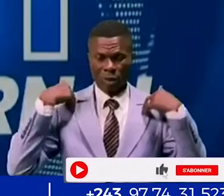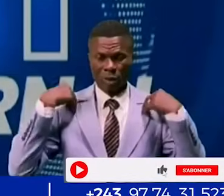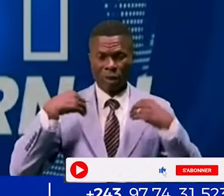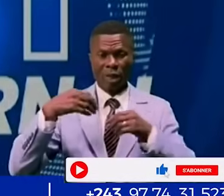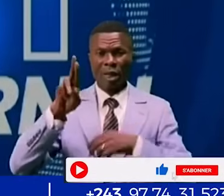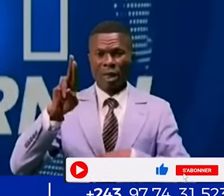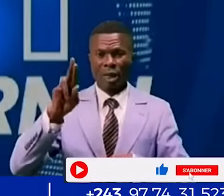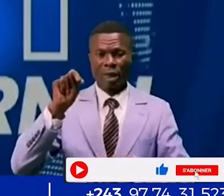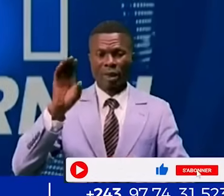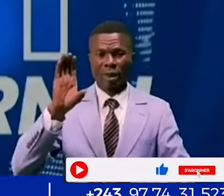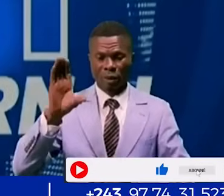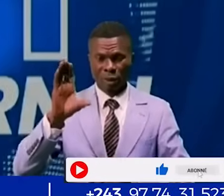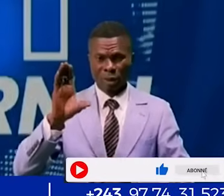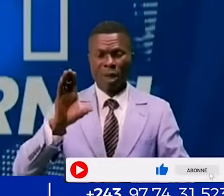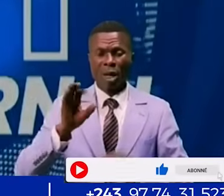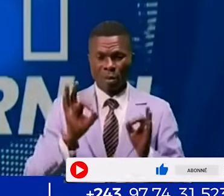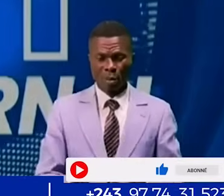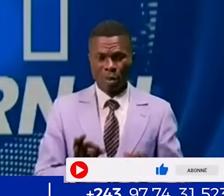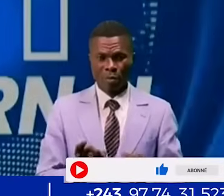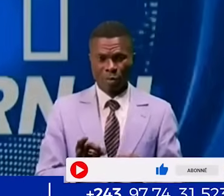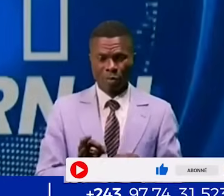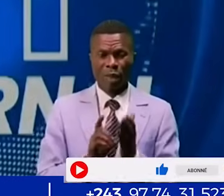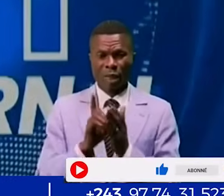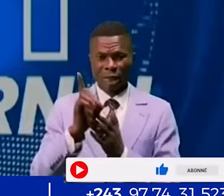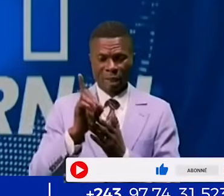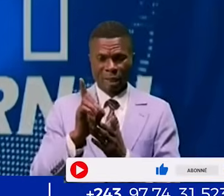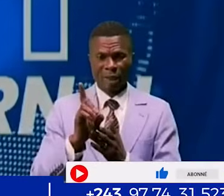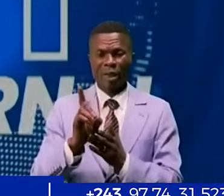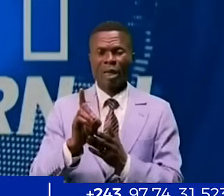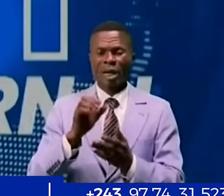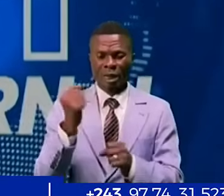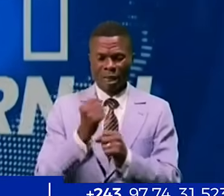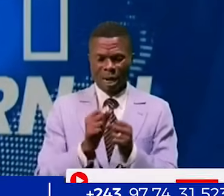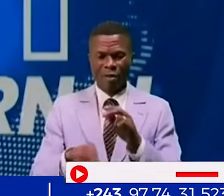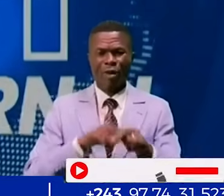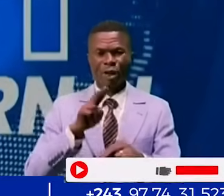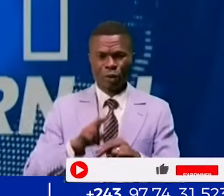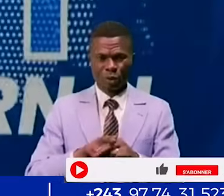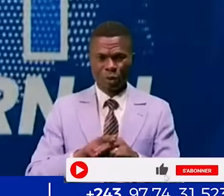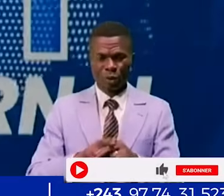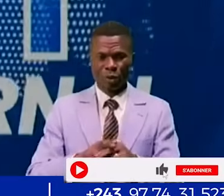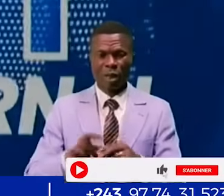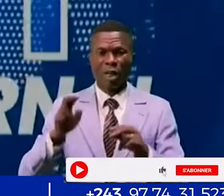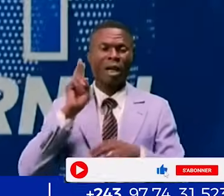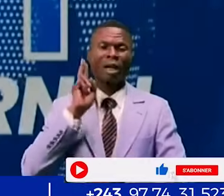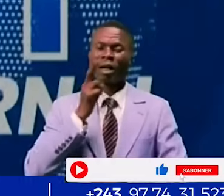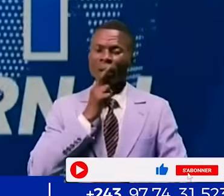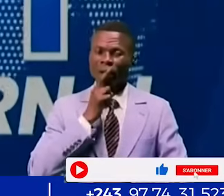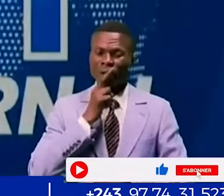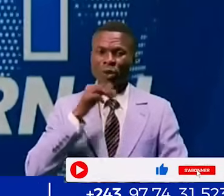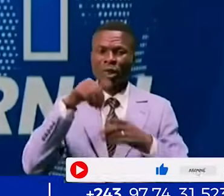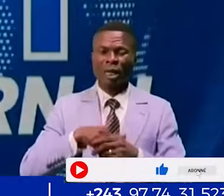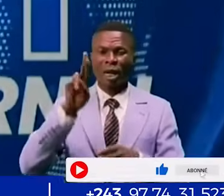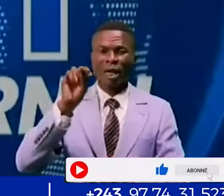la Radio-Télévision nationale congolaise vont de nouveau déguster des mets dans les normes acceptables. Le restaurant rénové Monalise a